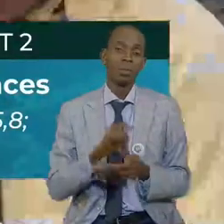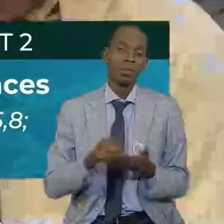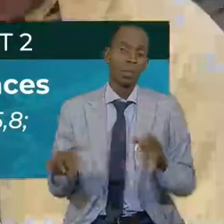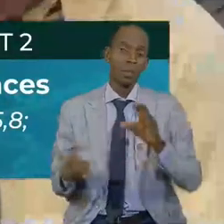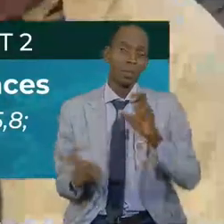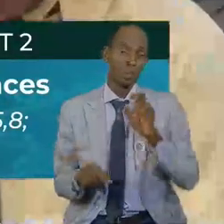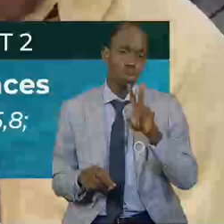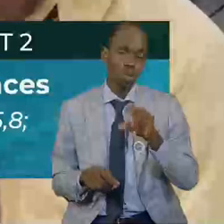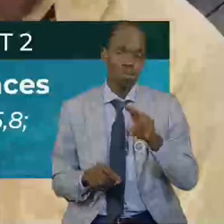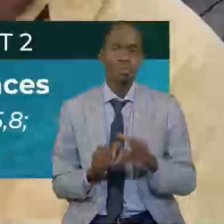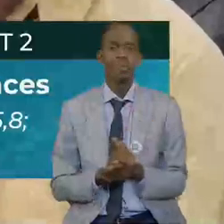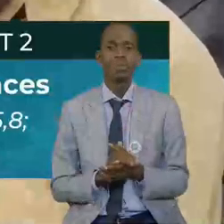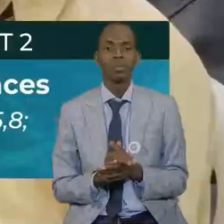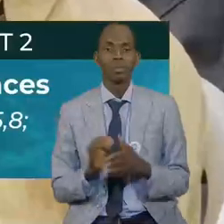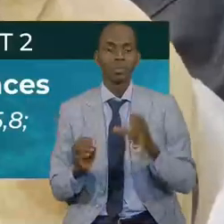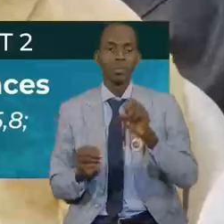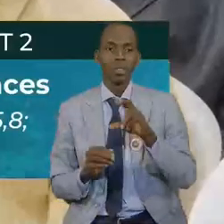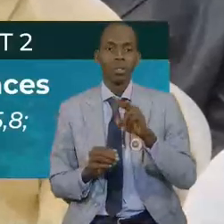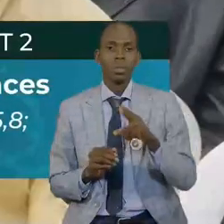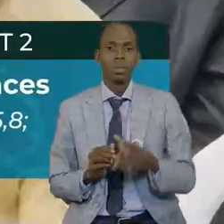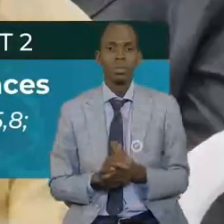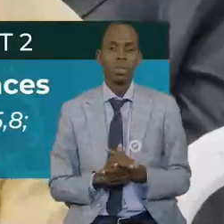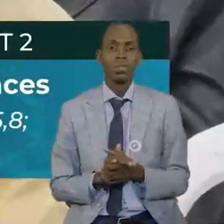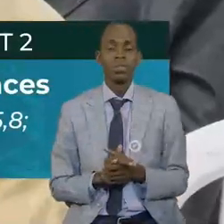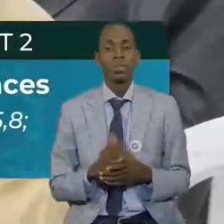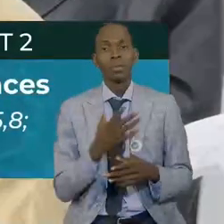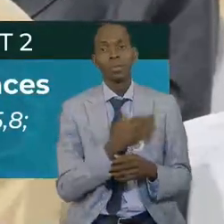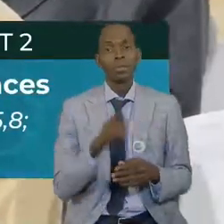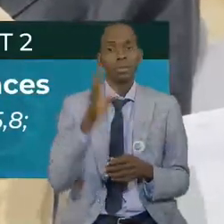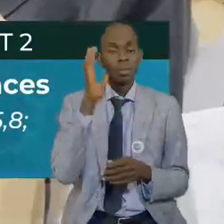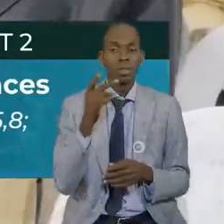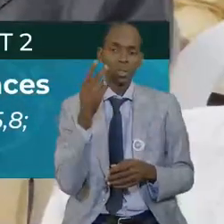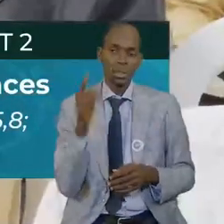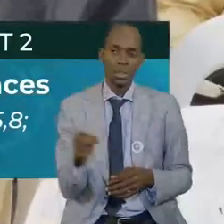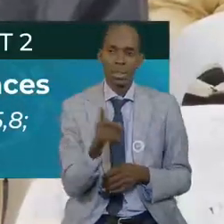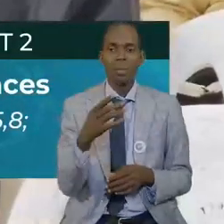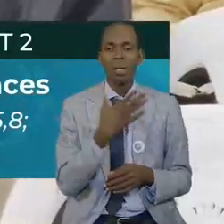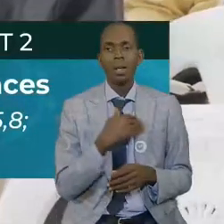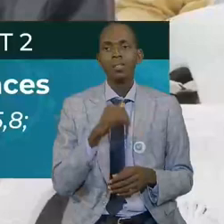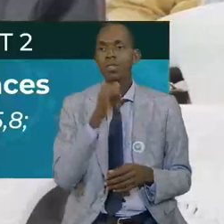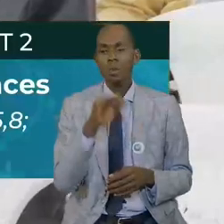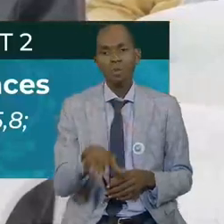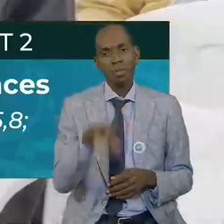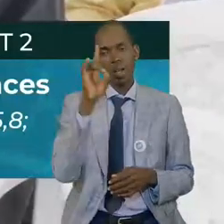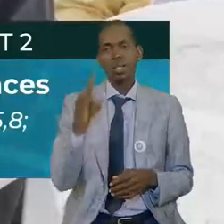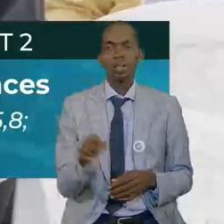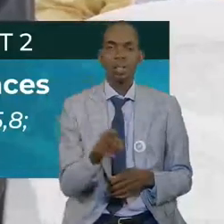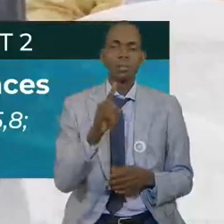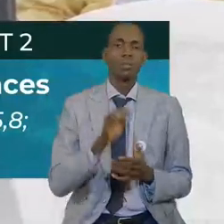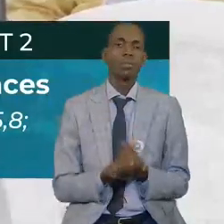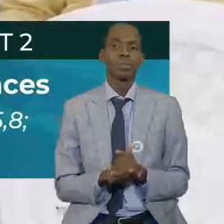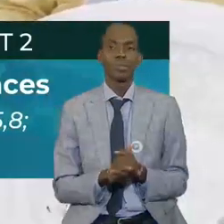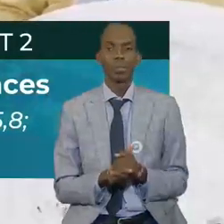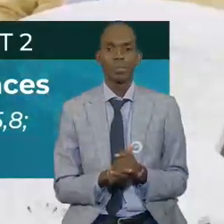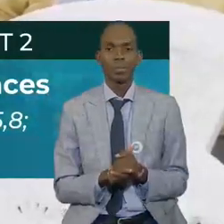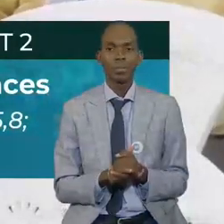le verset 12. Verse 12, it says, thou shalt seek them and shalt not find them. Tu les chercheras, verset 12, et ne les trouveras